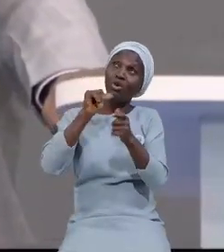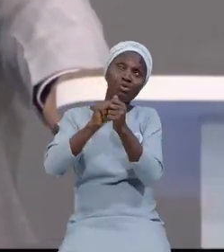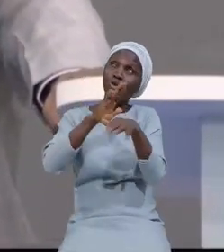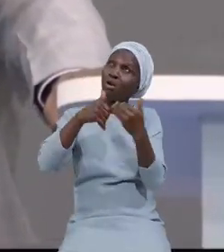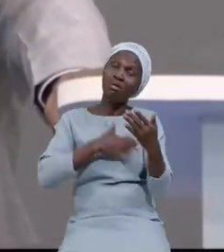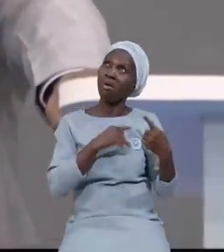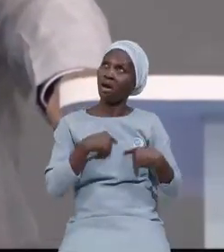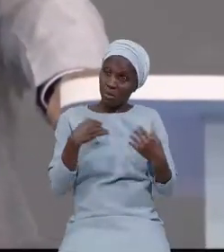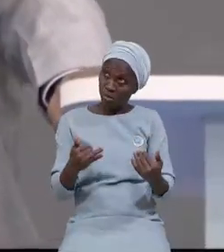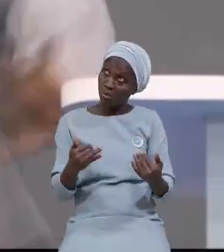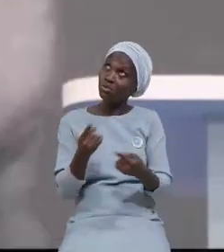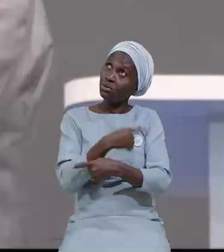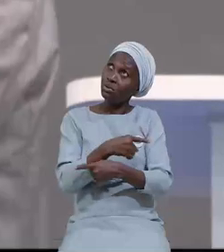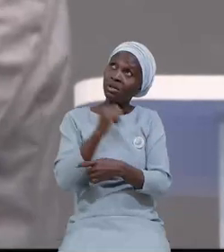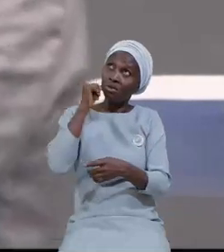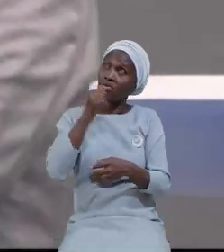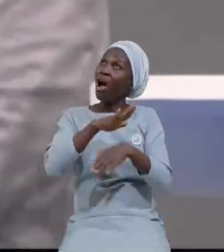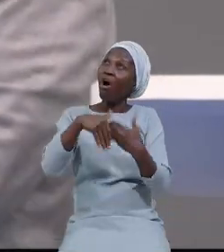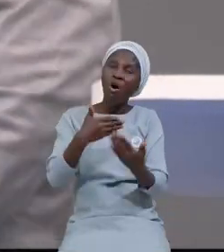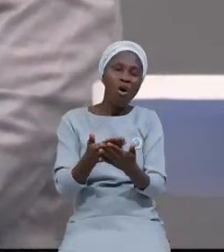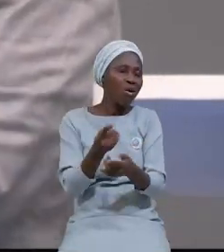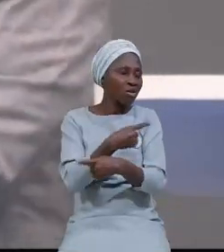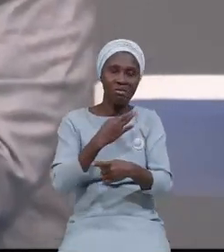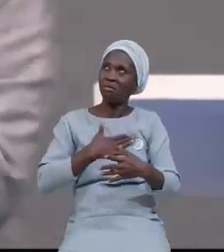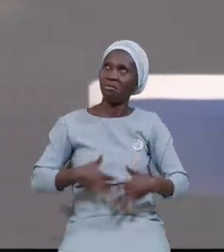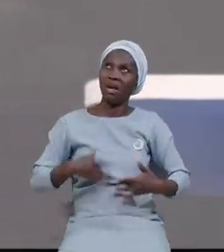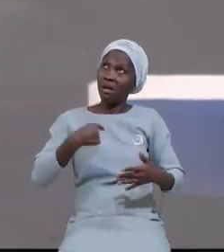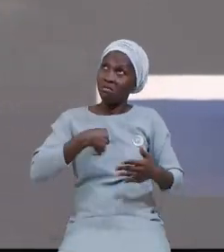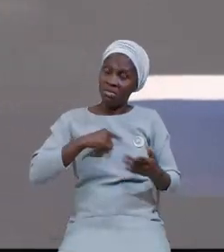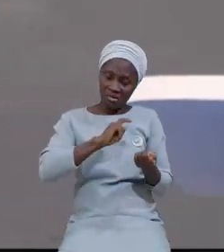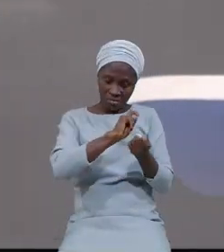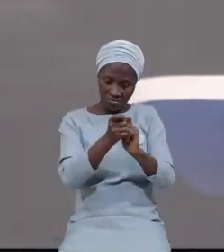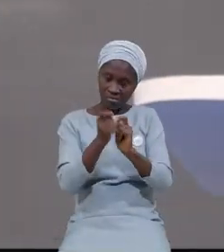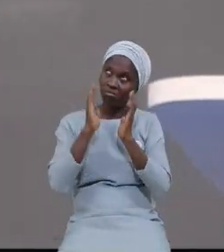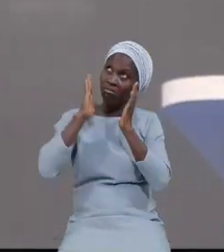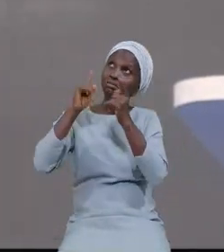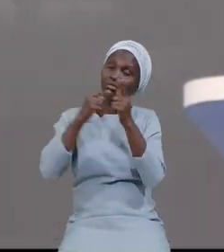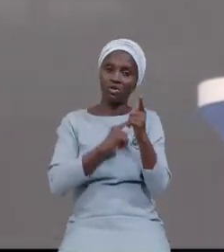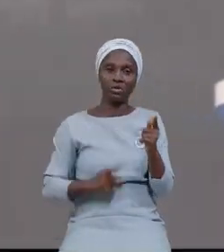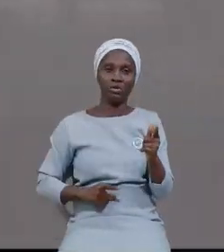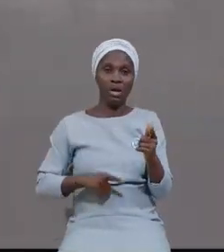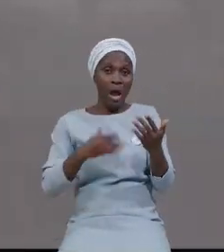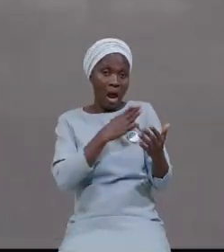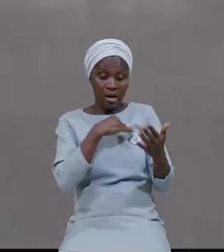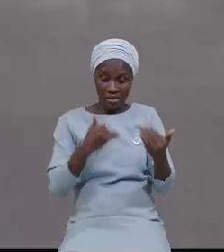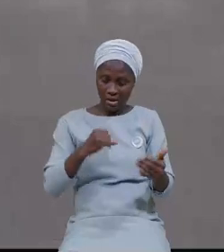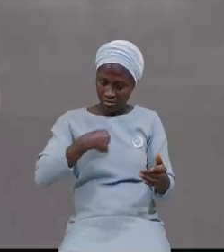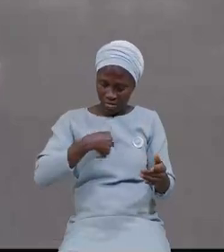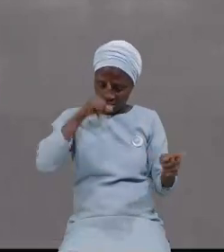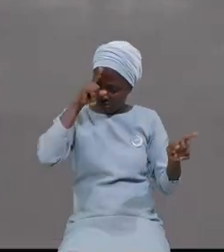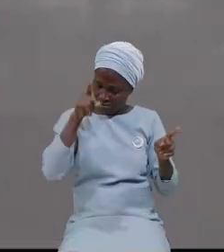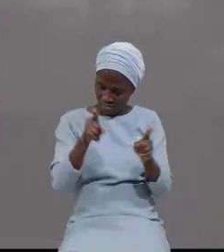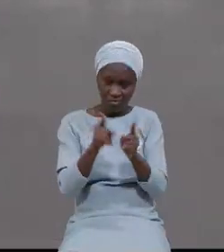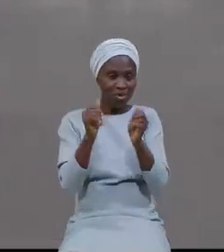cœur aujourd'hui demain et pour le reste de ma vie je me tournes vers le Seigneur et je suis en